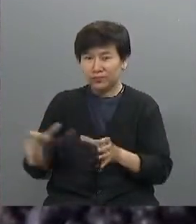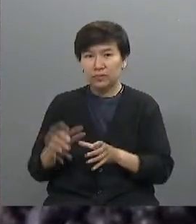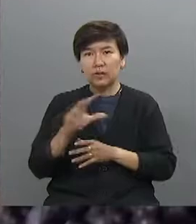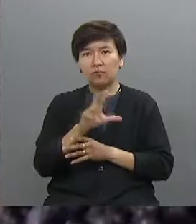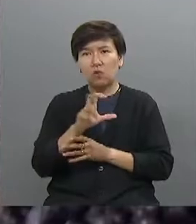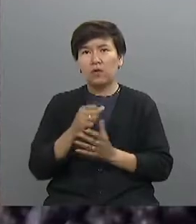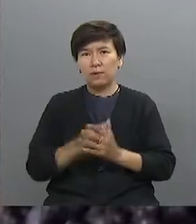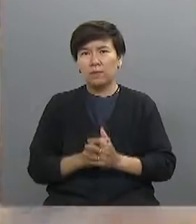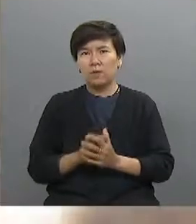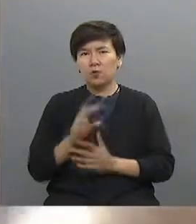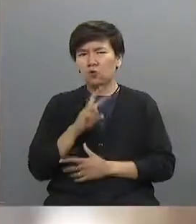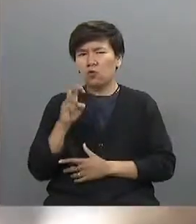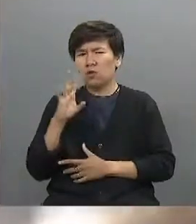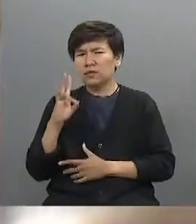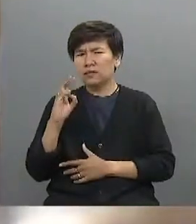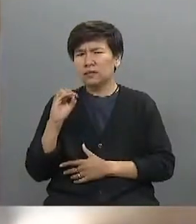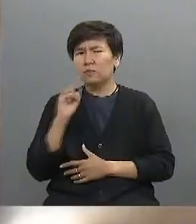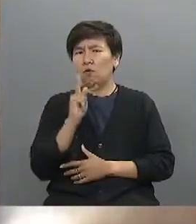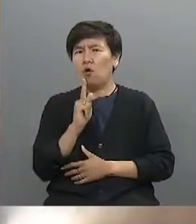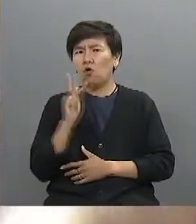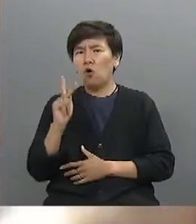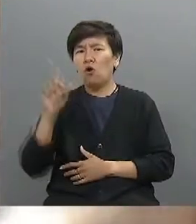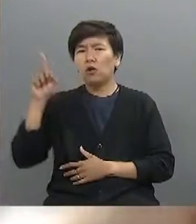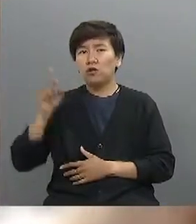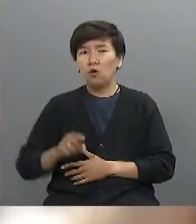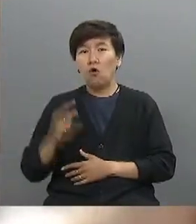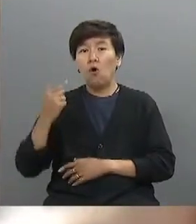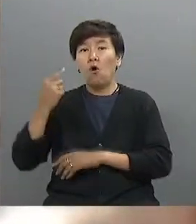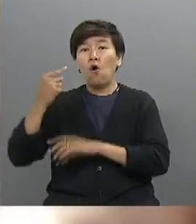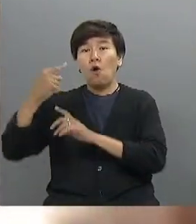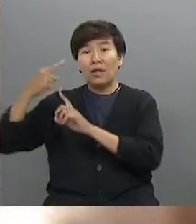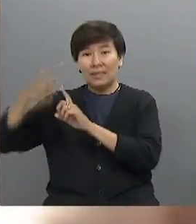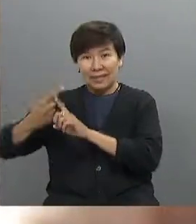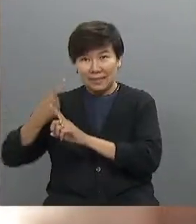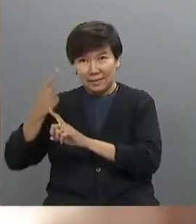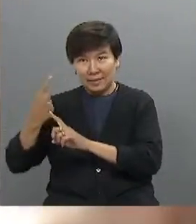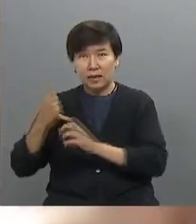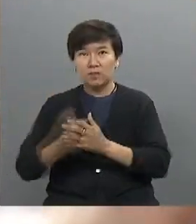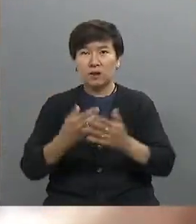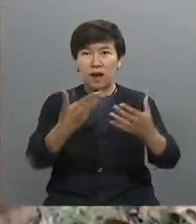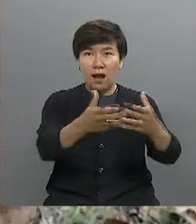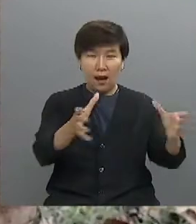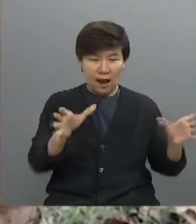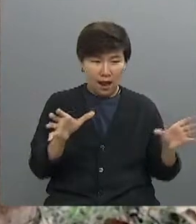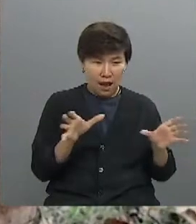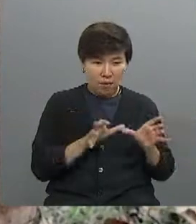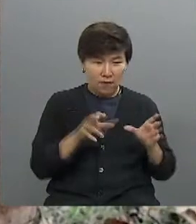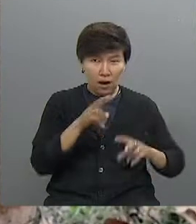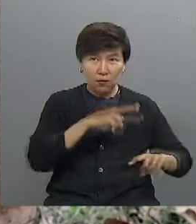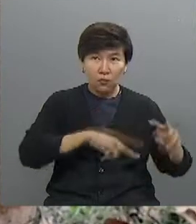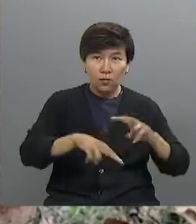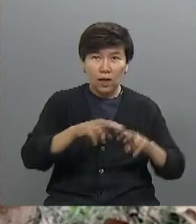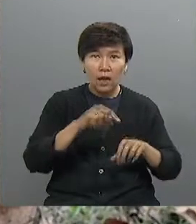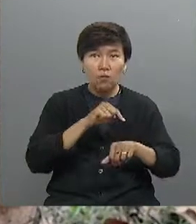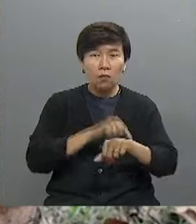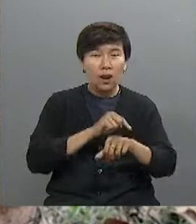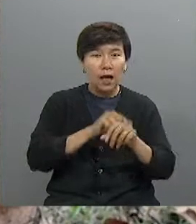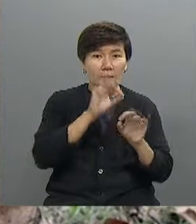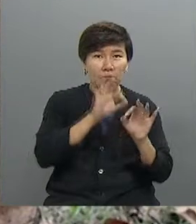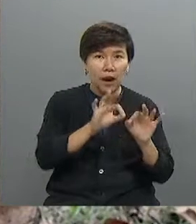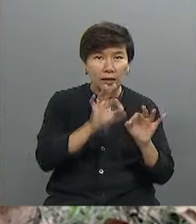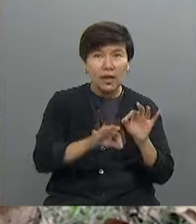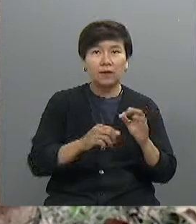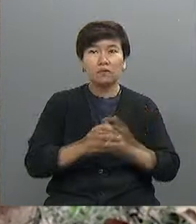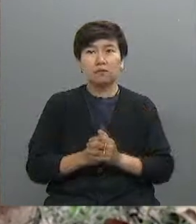กิโลกรัมต่อเดือนการเลี้ยงด้วงสาคูในกะละมังยังประหยัดเวลาประหยัดวัตถุดิบและสามารถ